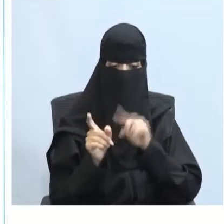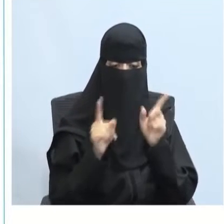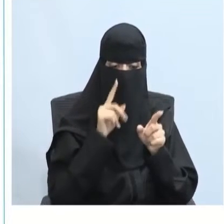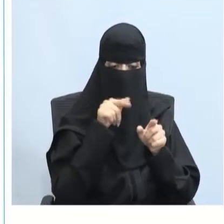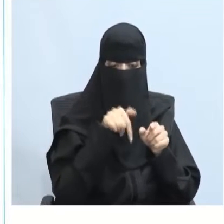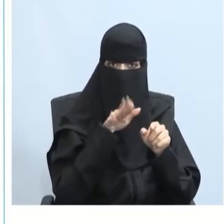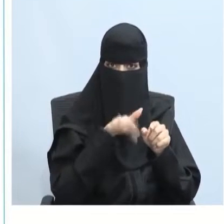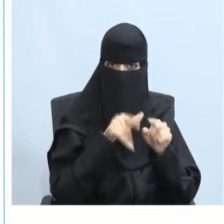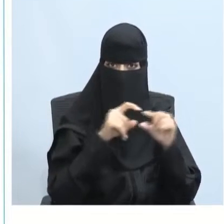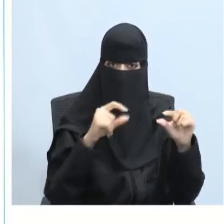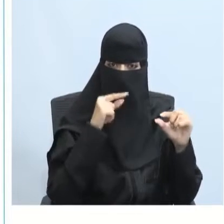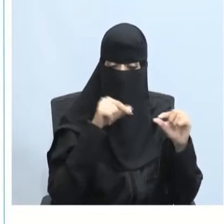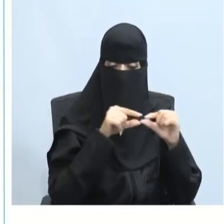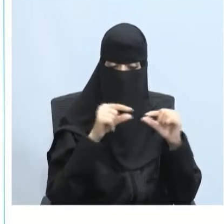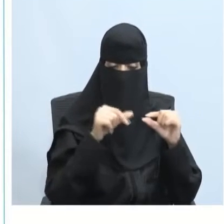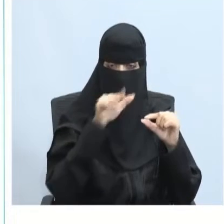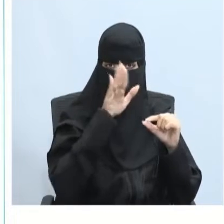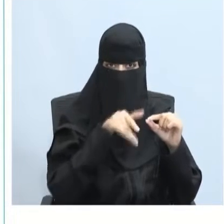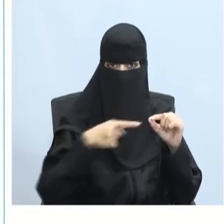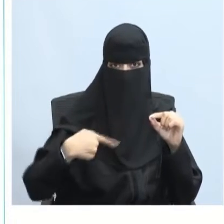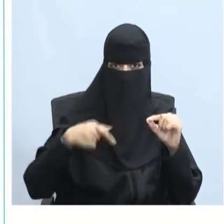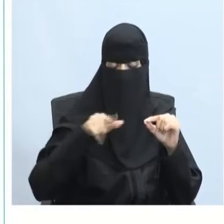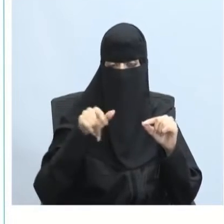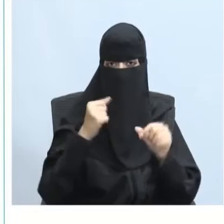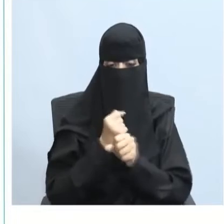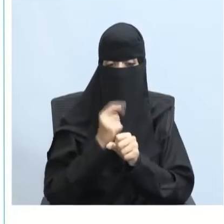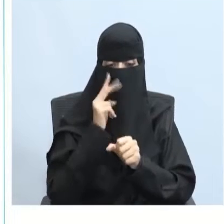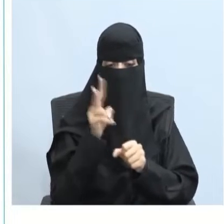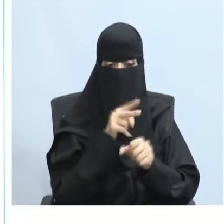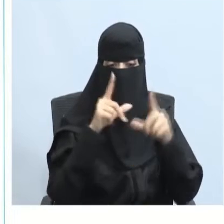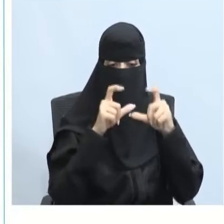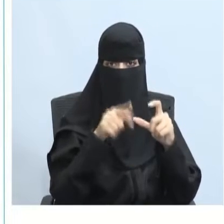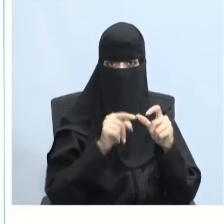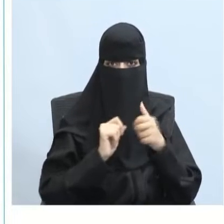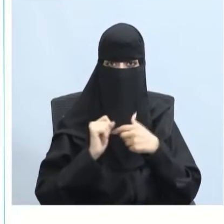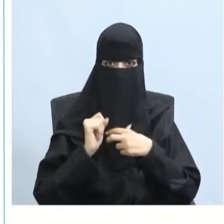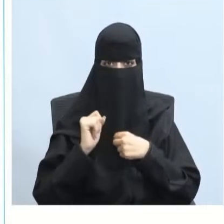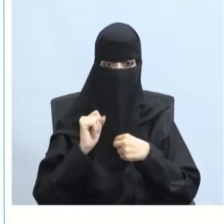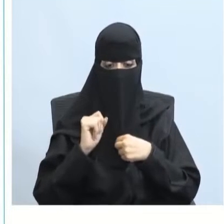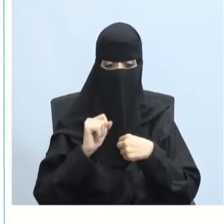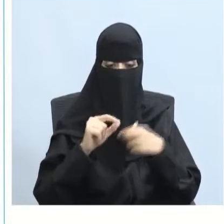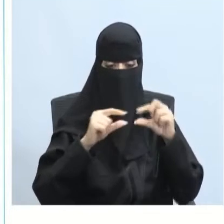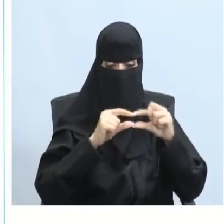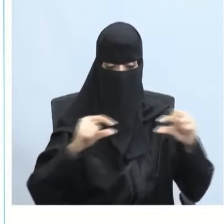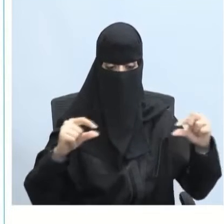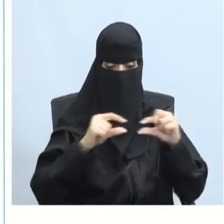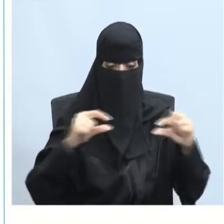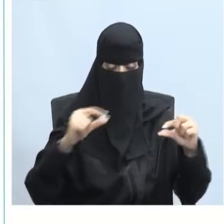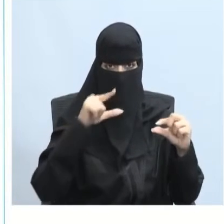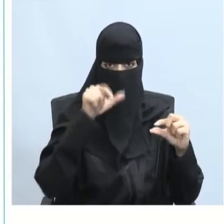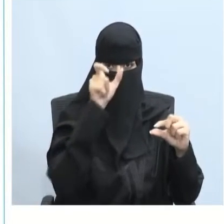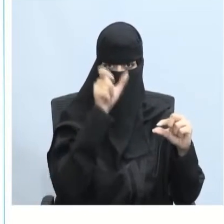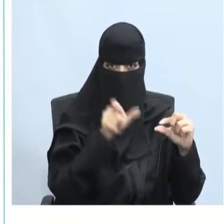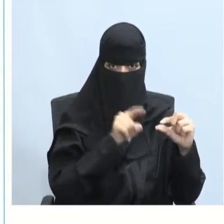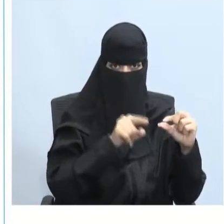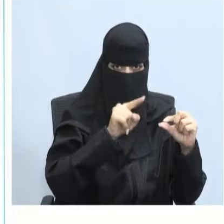الزمني يكون هناك وسم باسم المهمه لاحظ عزيزي هذه المهمه قائمه